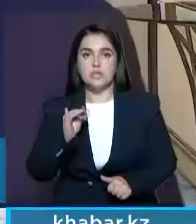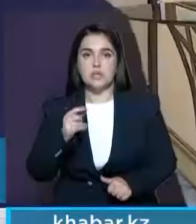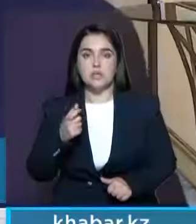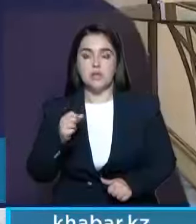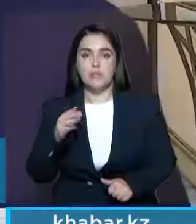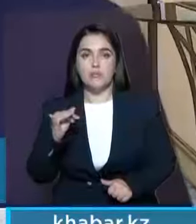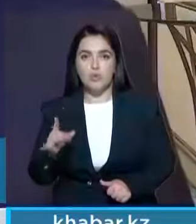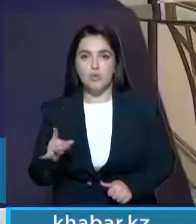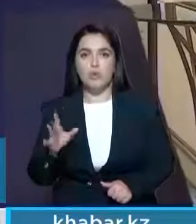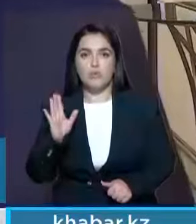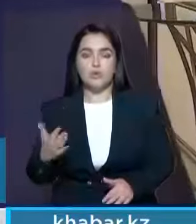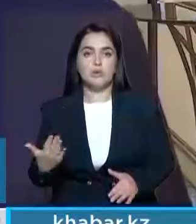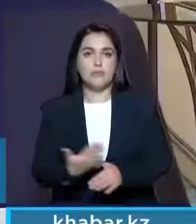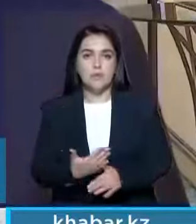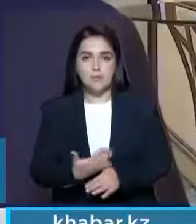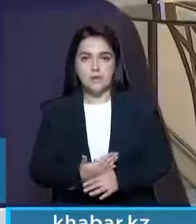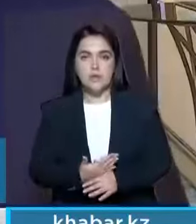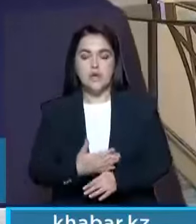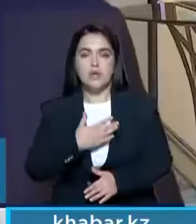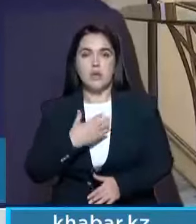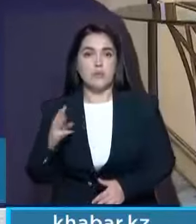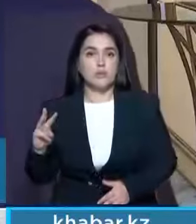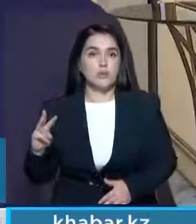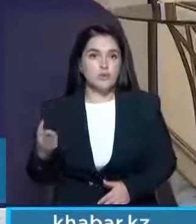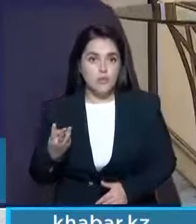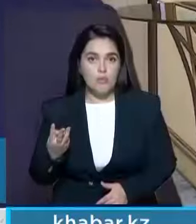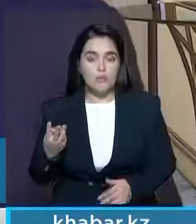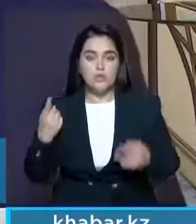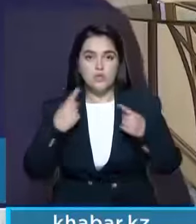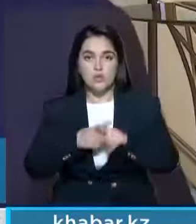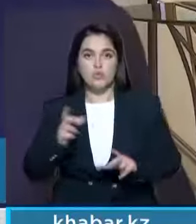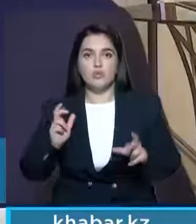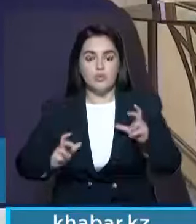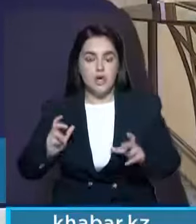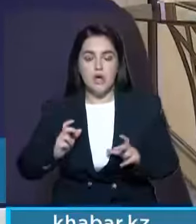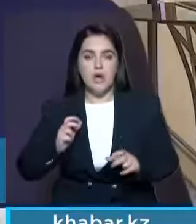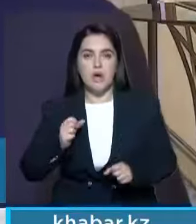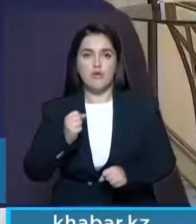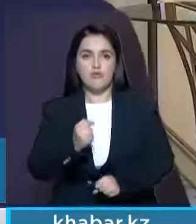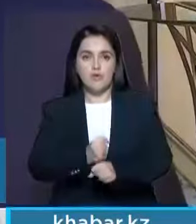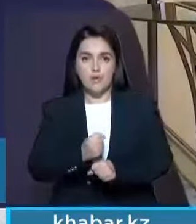политехнический институт будет помогать теперь нашим трем инженерным институтам выработать и